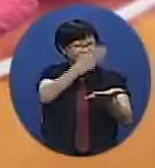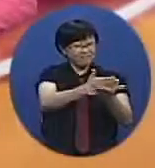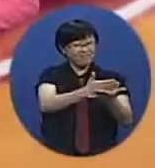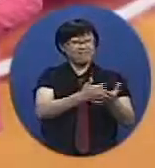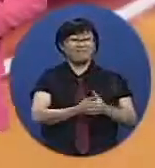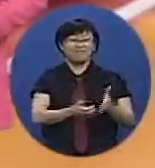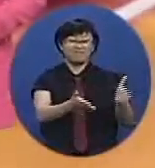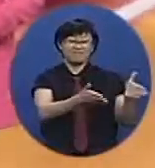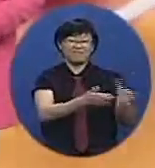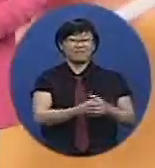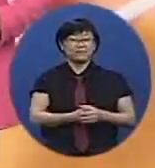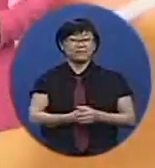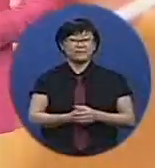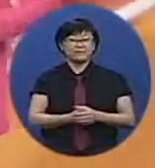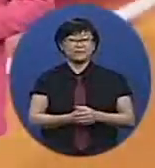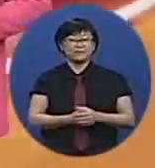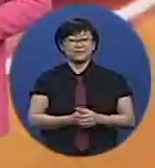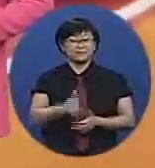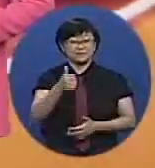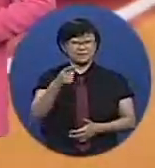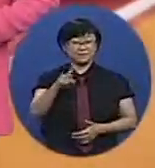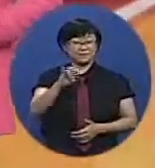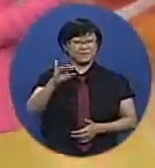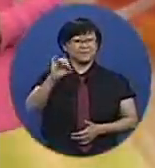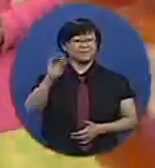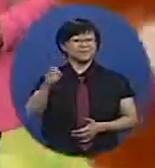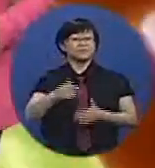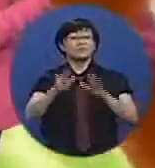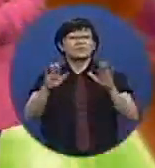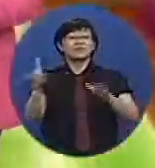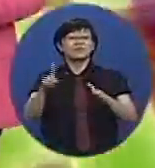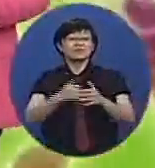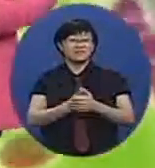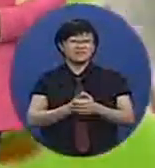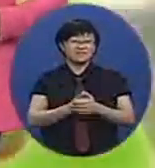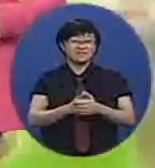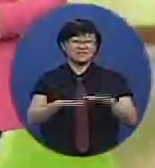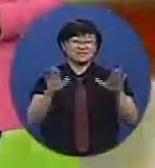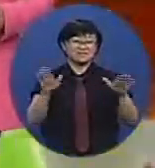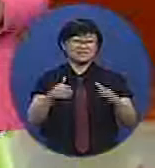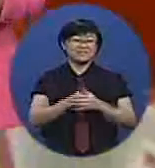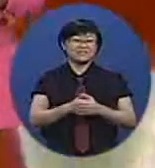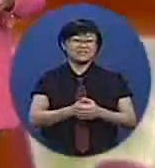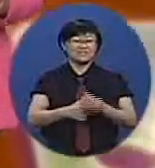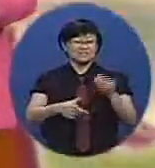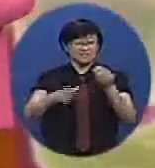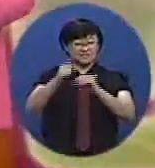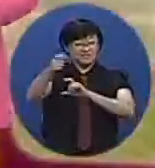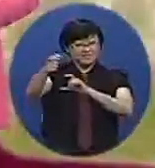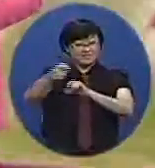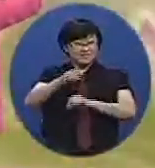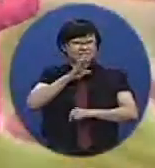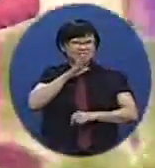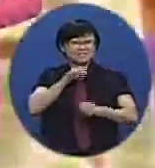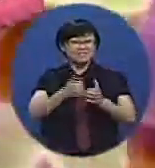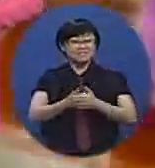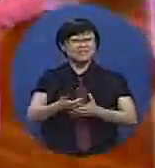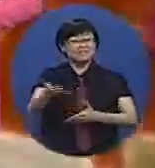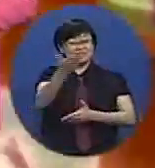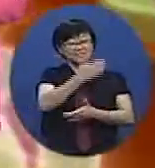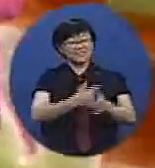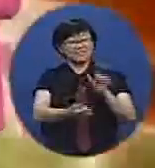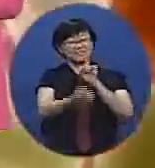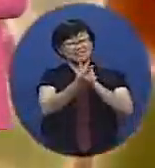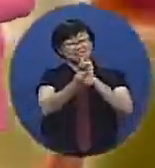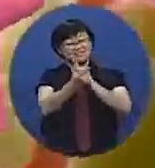예, 알았습니다. 잠시만요. 예. 우리 허명 씨 오늘 어떠셨습니까? 네. 아유, 오늘 이제 추석이 임박해서 그런지요. 여러분들하고